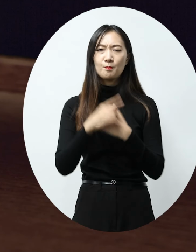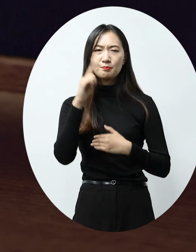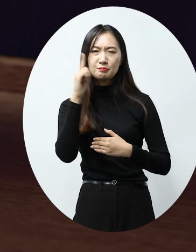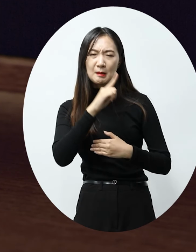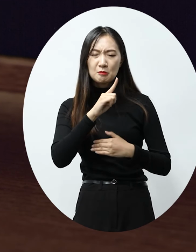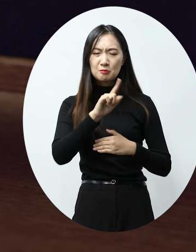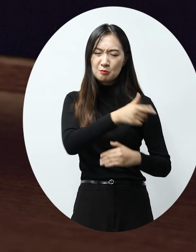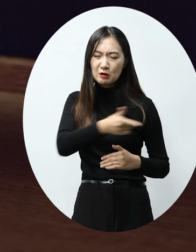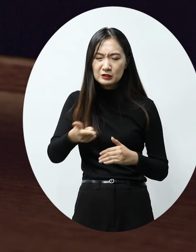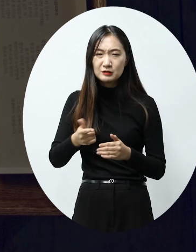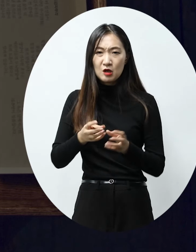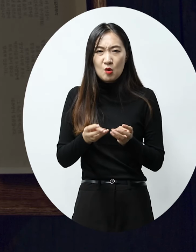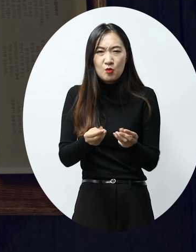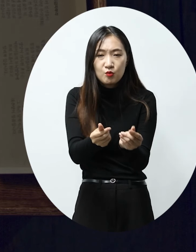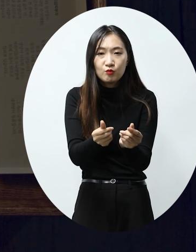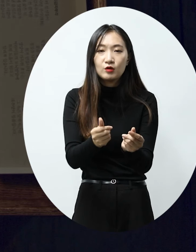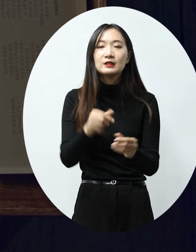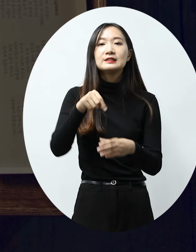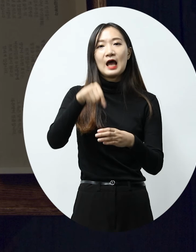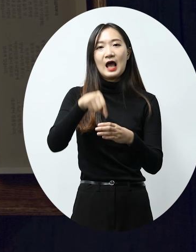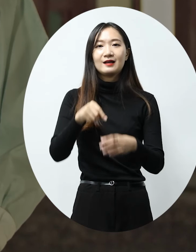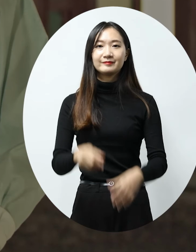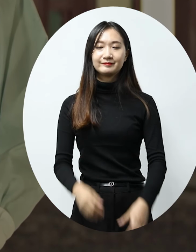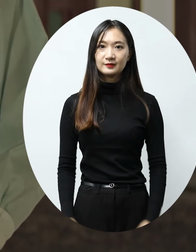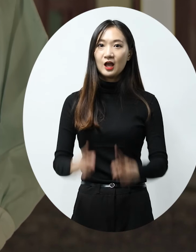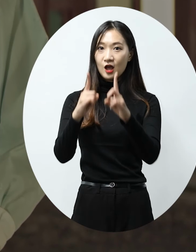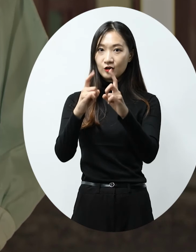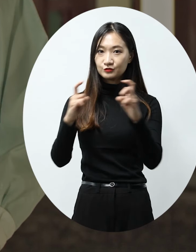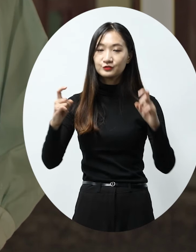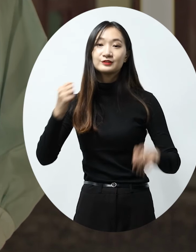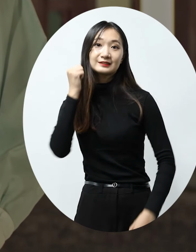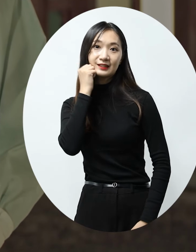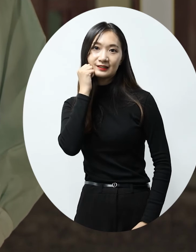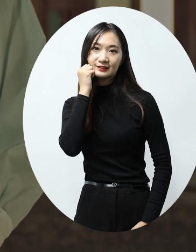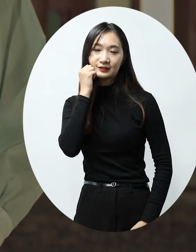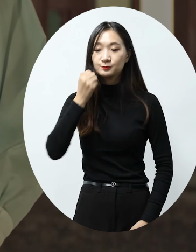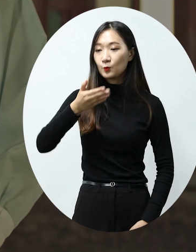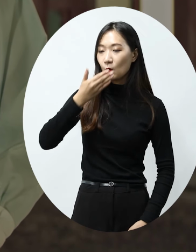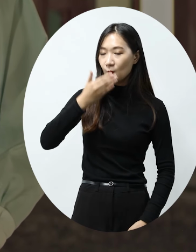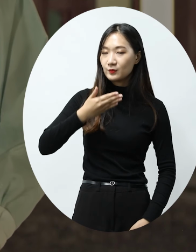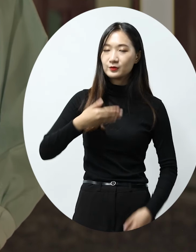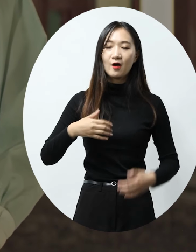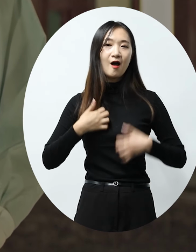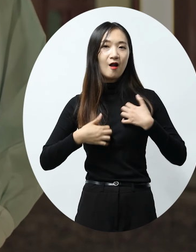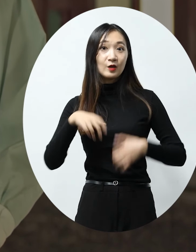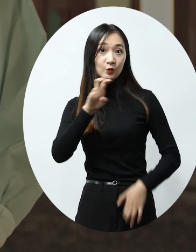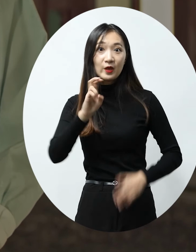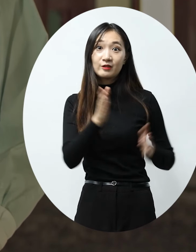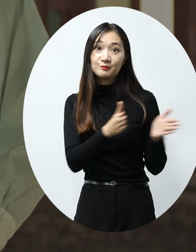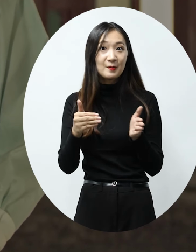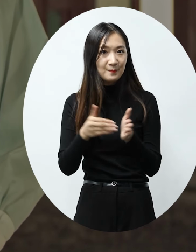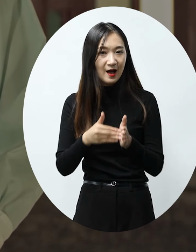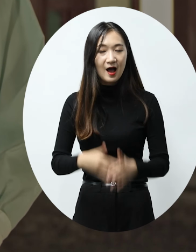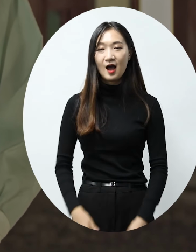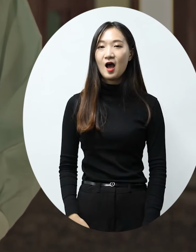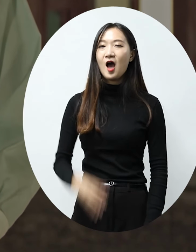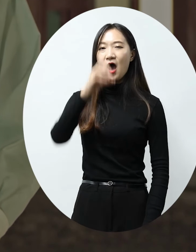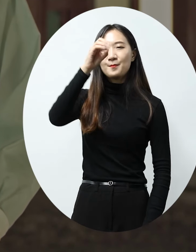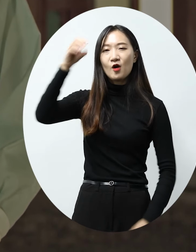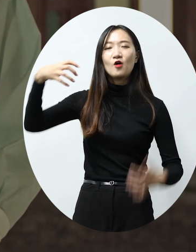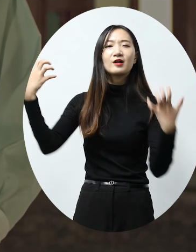오장의 나쁜 기를 제거하는 우엉차입니다 궁중병과 함께 즐기실 음악 또한 준비했사오니 별빛